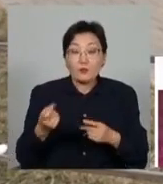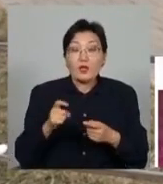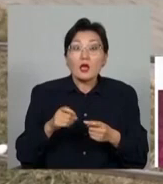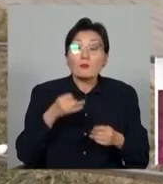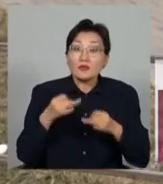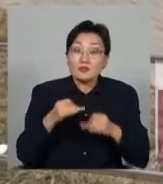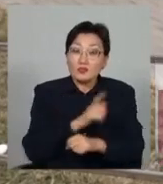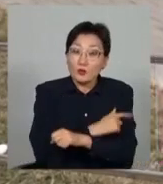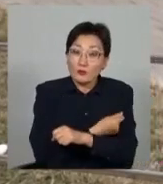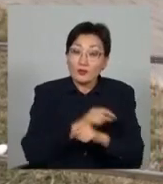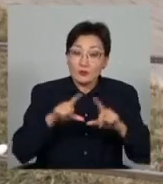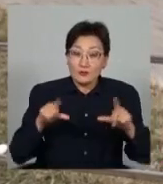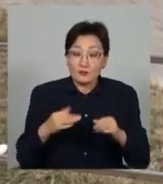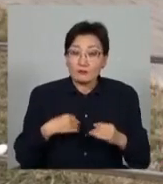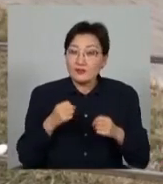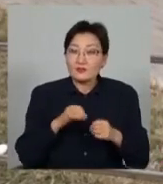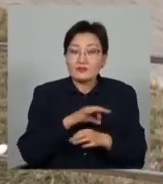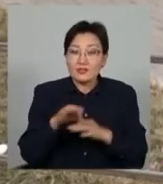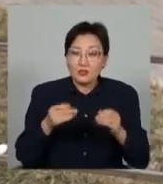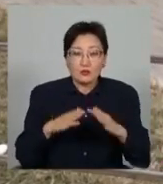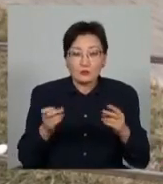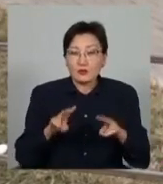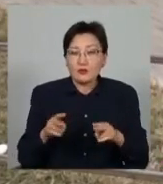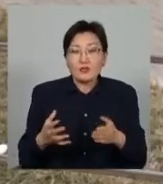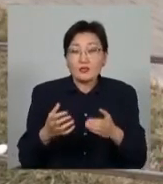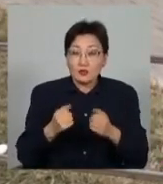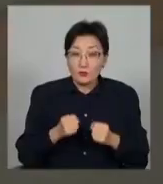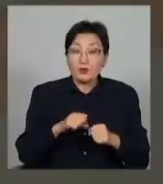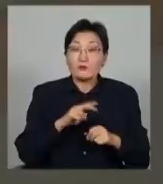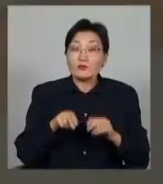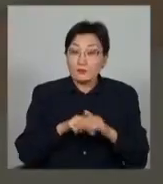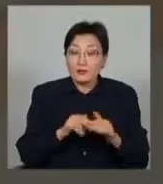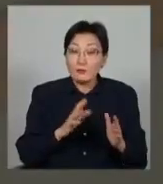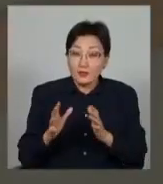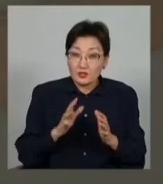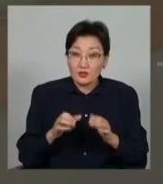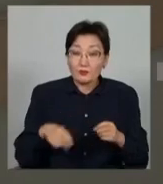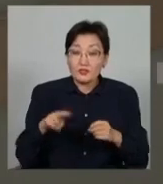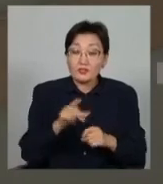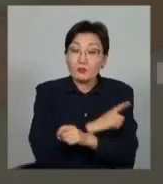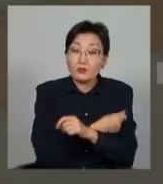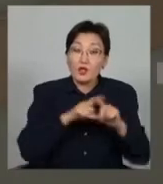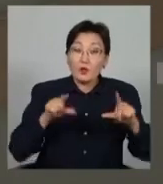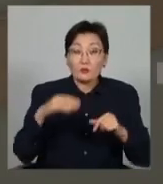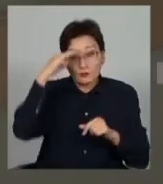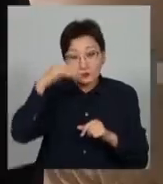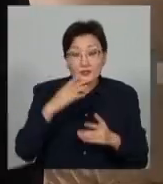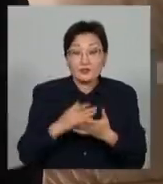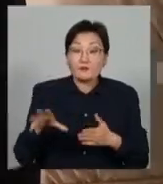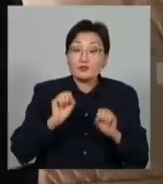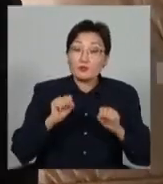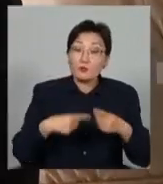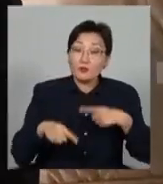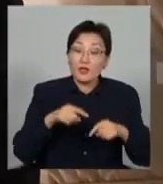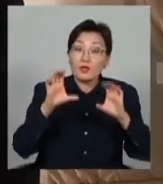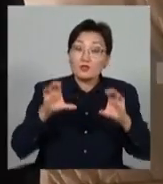с больницей. Мы не отдадим ребенка в детдом. Каждый из нас готов взять мальчика под опеку. Как заявили в администрации больницы, у отца есть все шансы